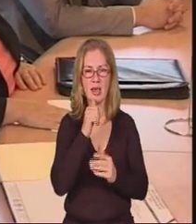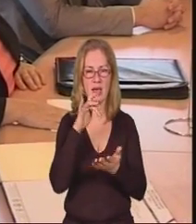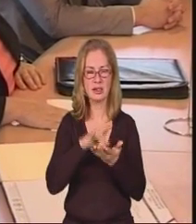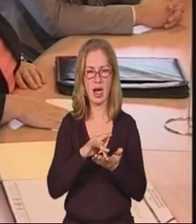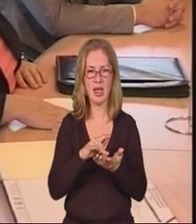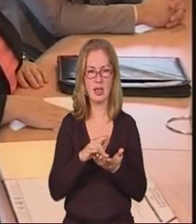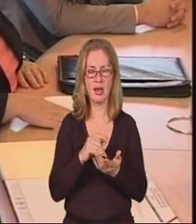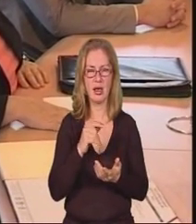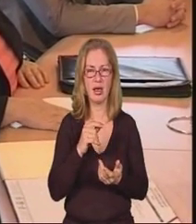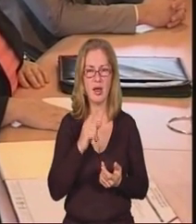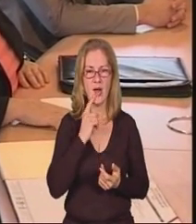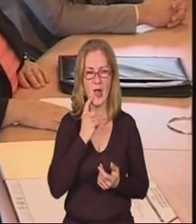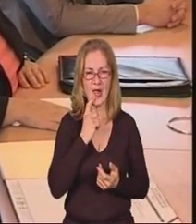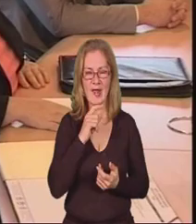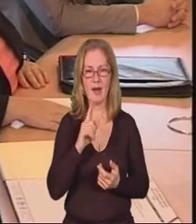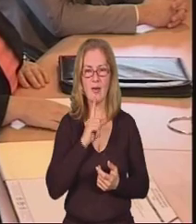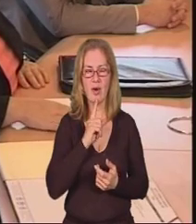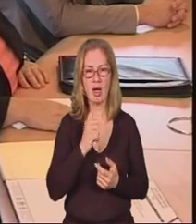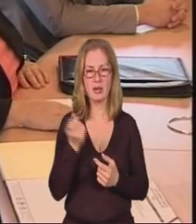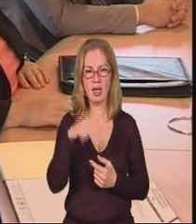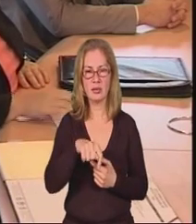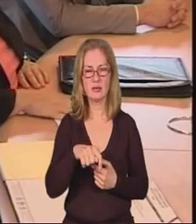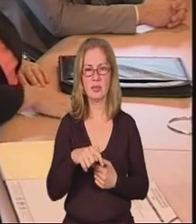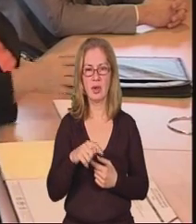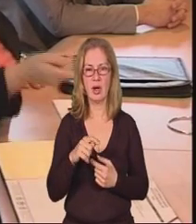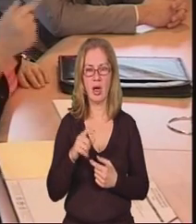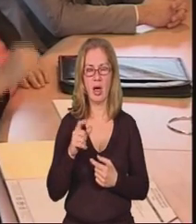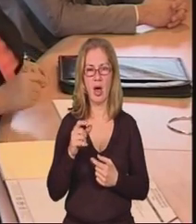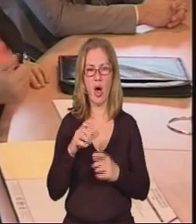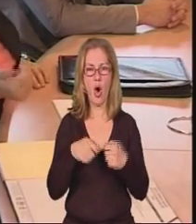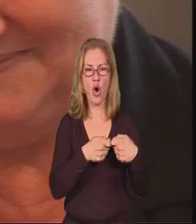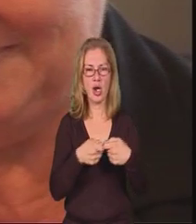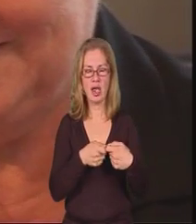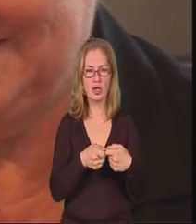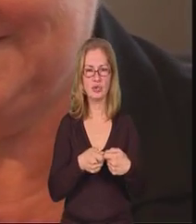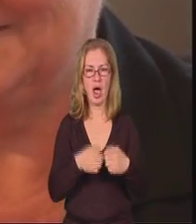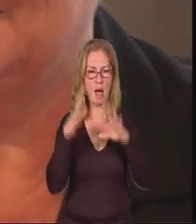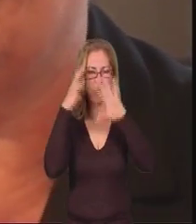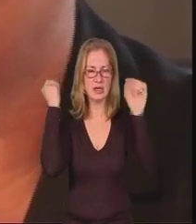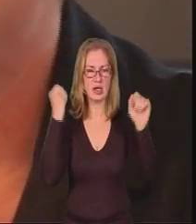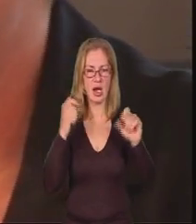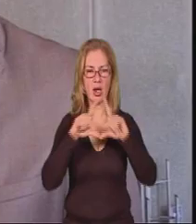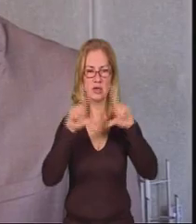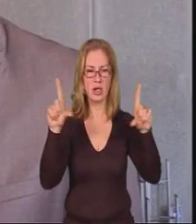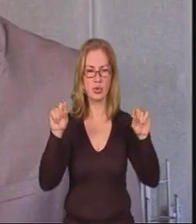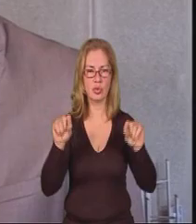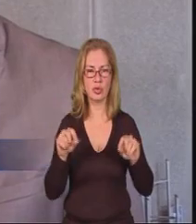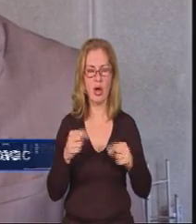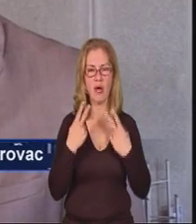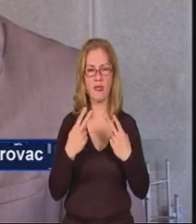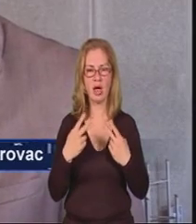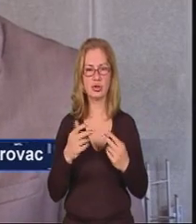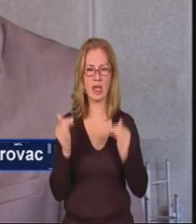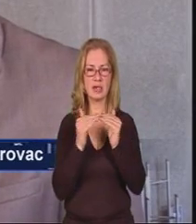Navodi predsjednik opštine Bački Petrovac, dodajući da je na njegovu inicijativu i organizovana poseta ambasadorke institutu. Vrlo bitna